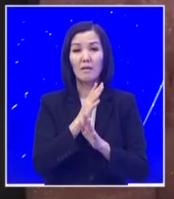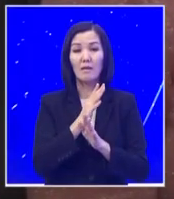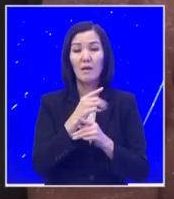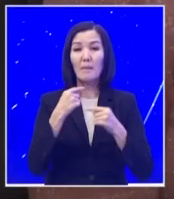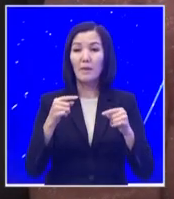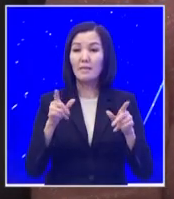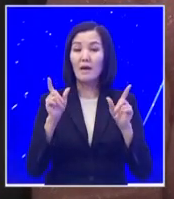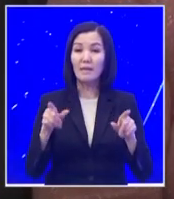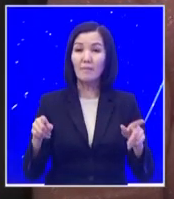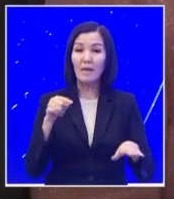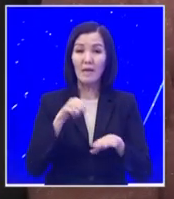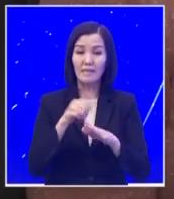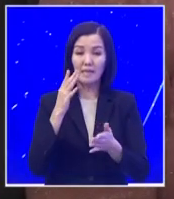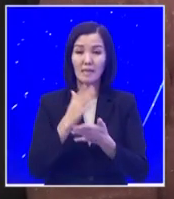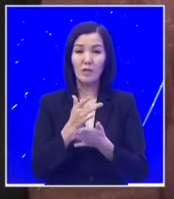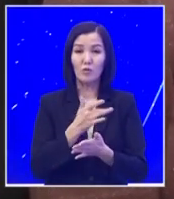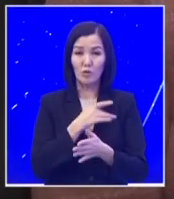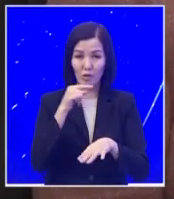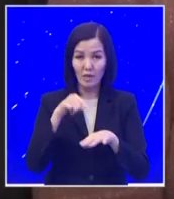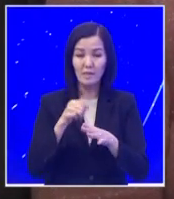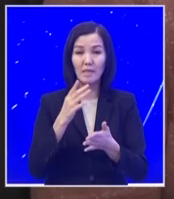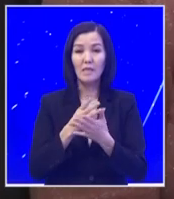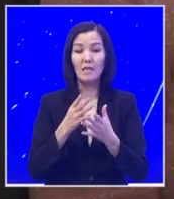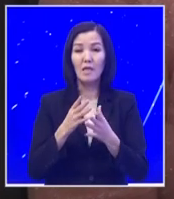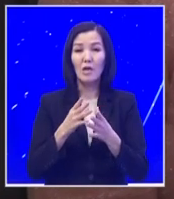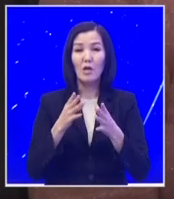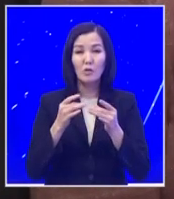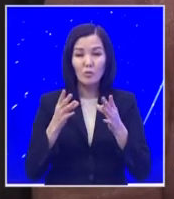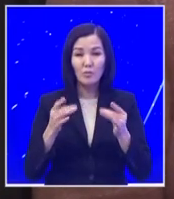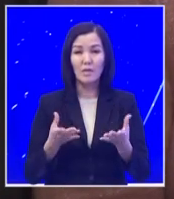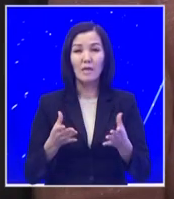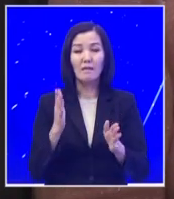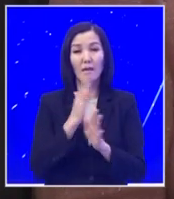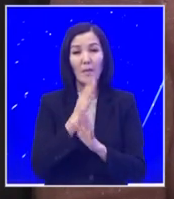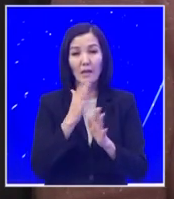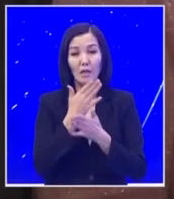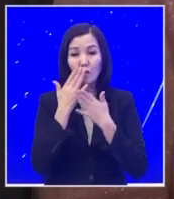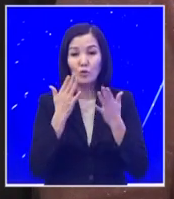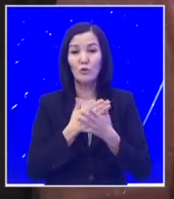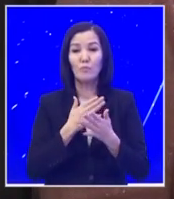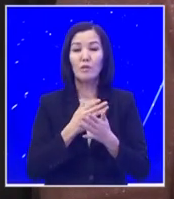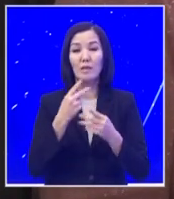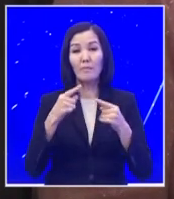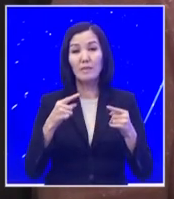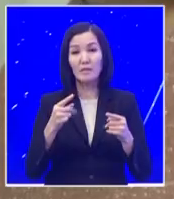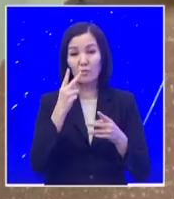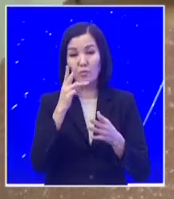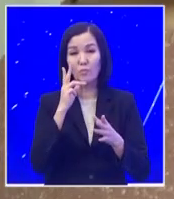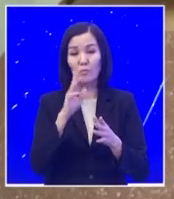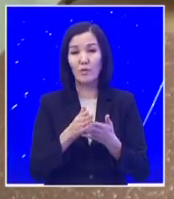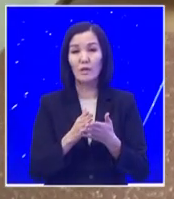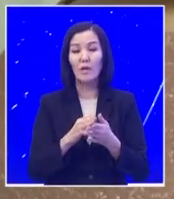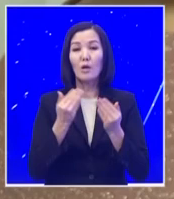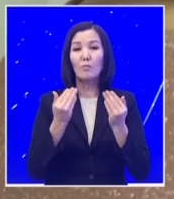басқа адамның жүрекке әсер етеді, жұмсатады. И мүмкін табиғатқа деген басқа көз қарасы болады.